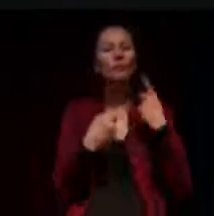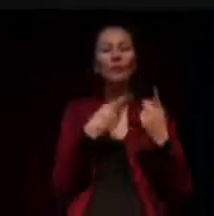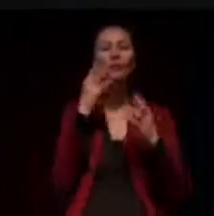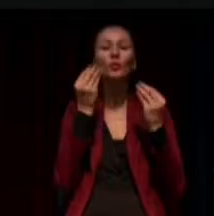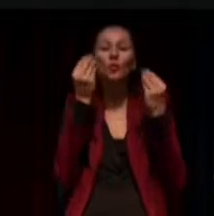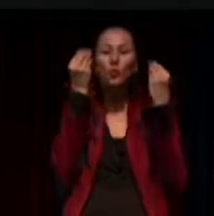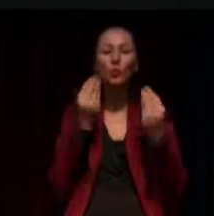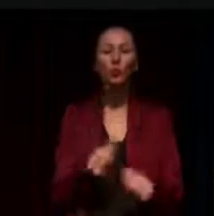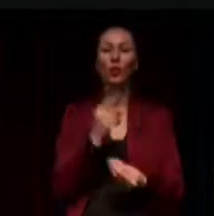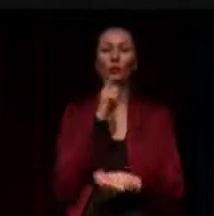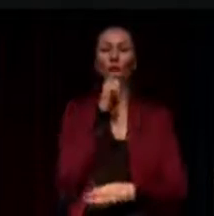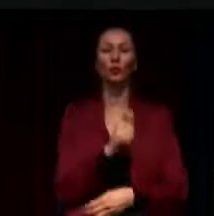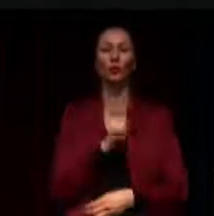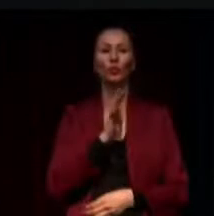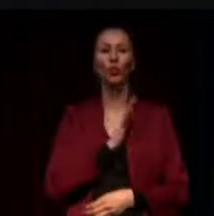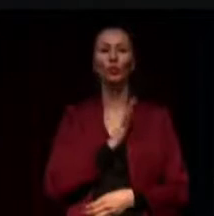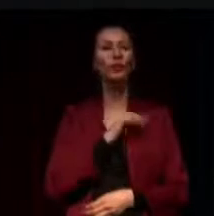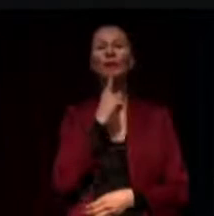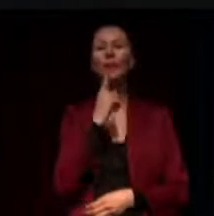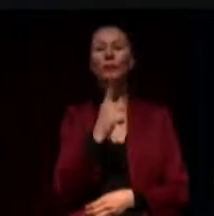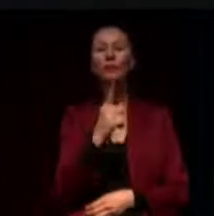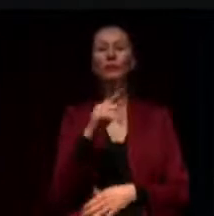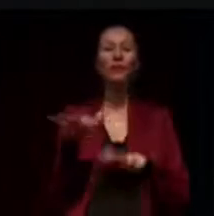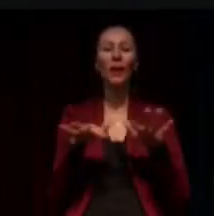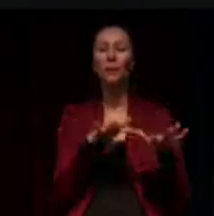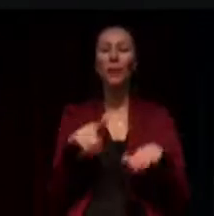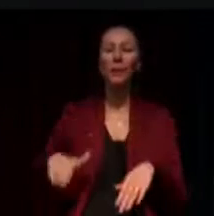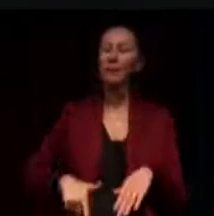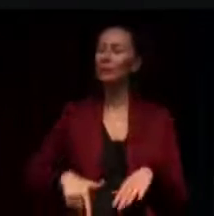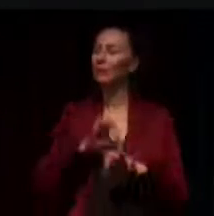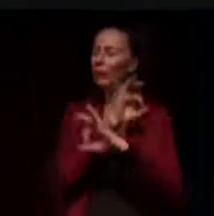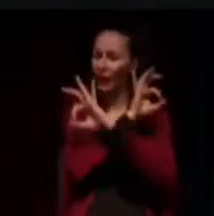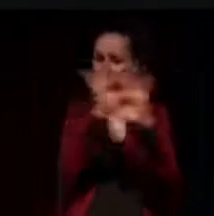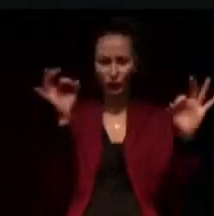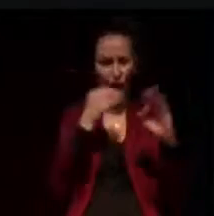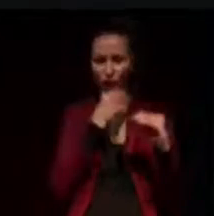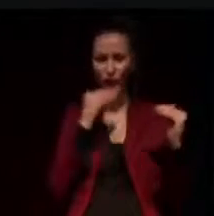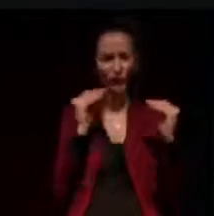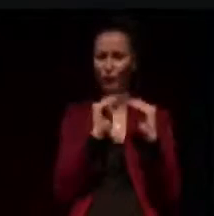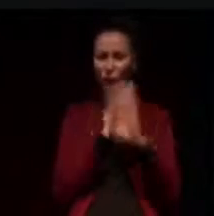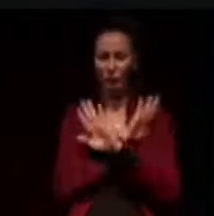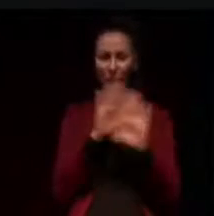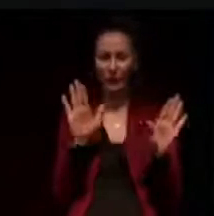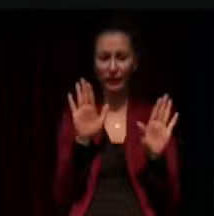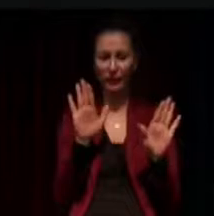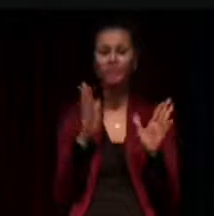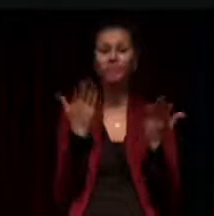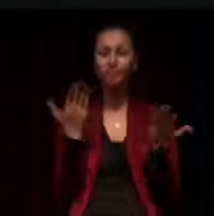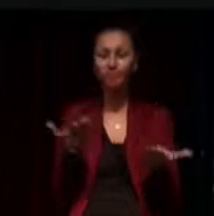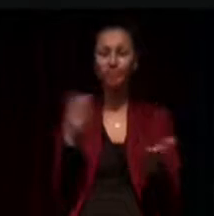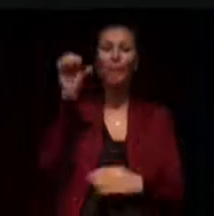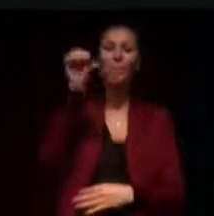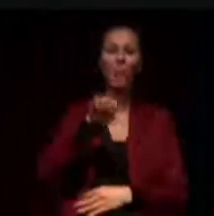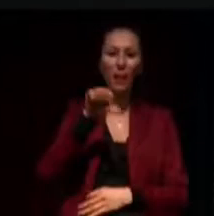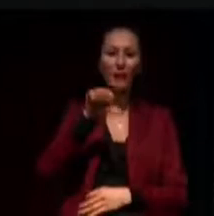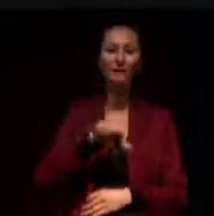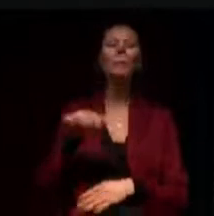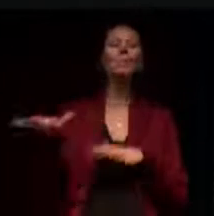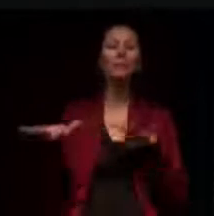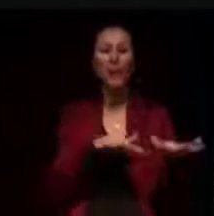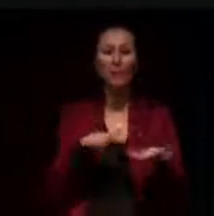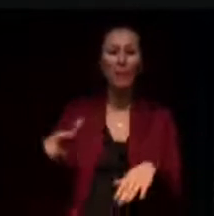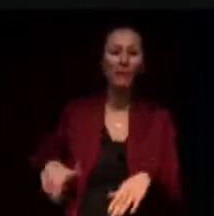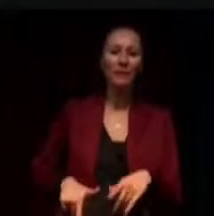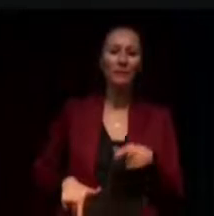vardı. Ne demişti? Deprem İzmir'e hiç yakışmadı. Deprem İzmir'e gerçekten hiç yakışmadı ama maalesef deprem İzmir'in